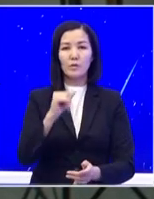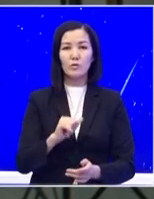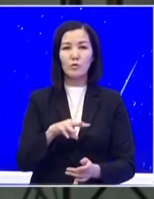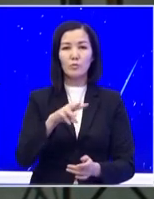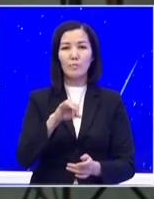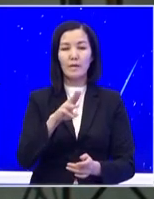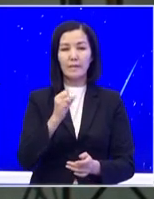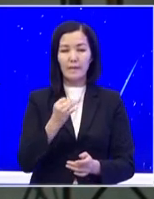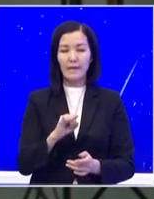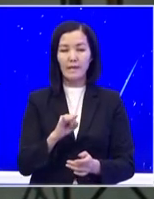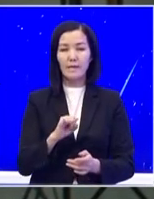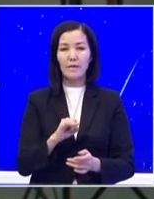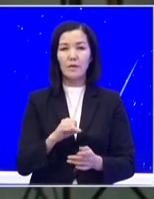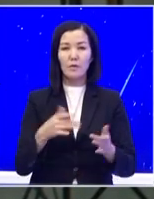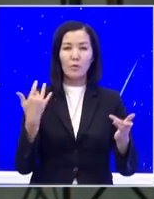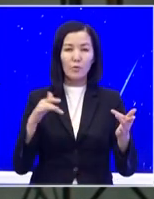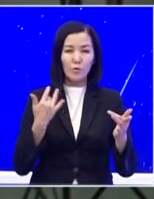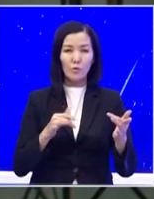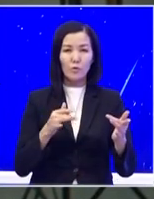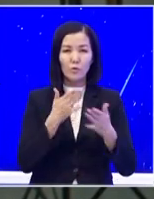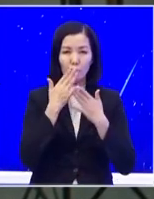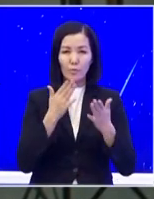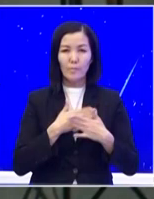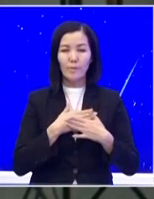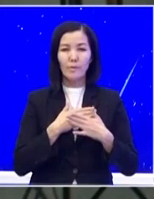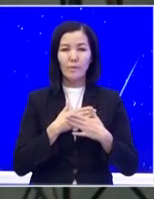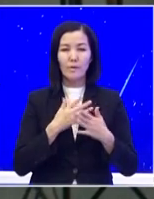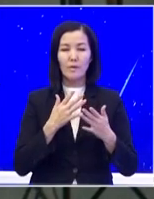күйге құмар, күйге ғашық боп.